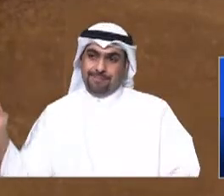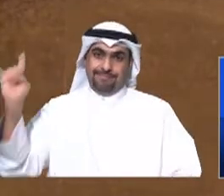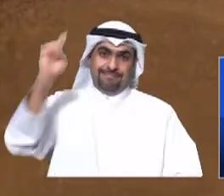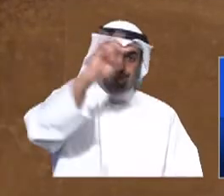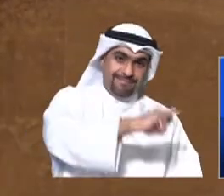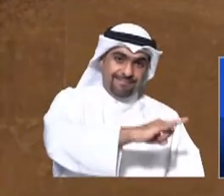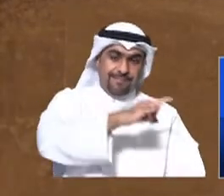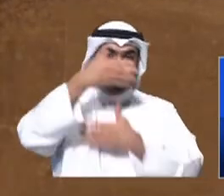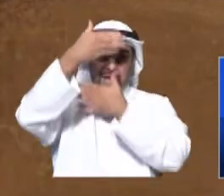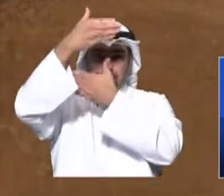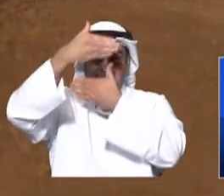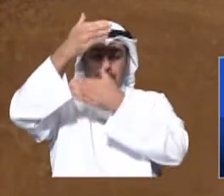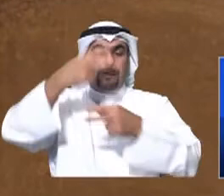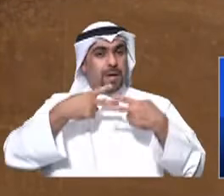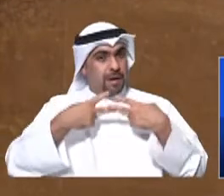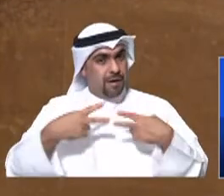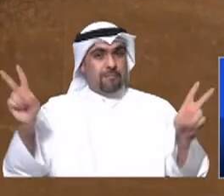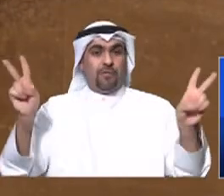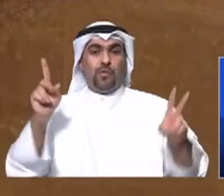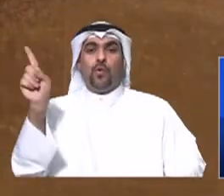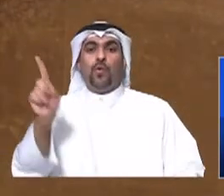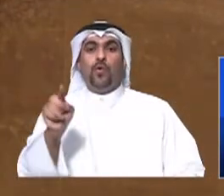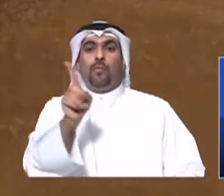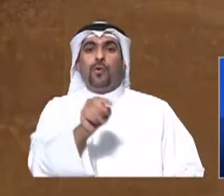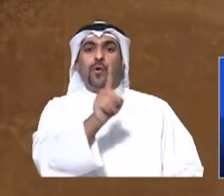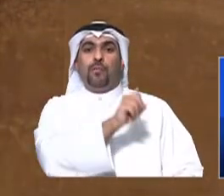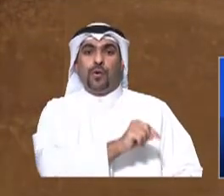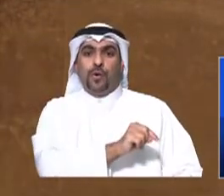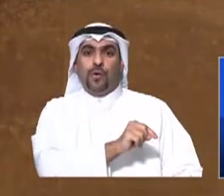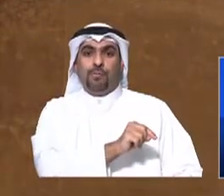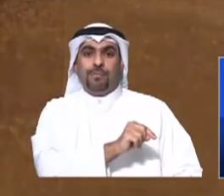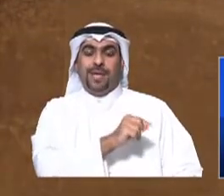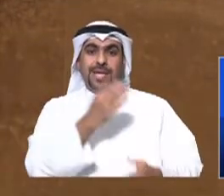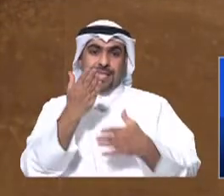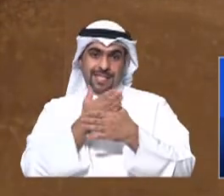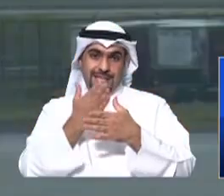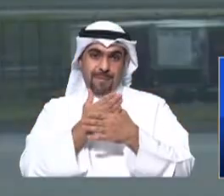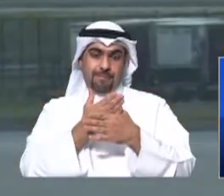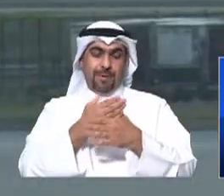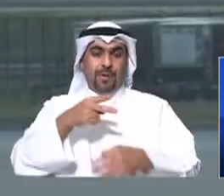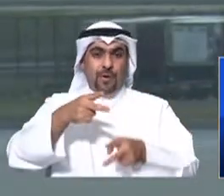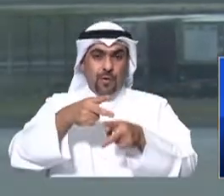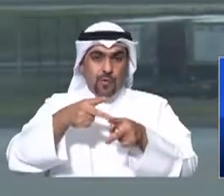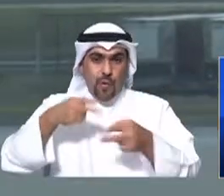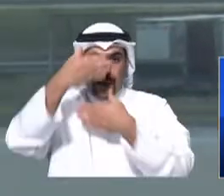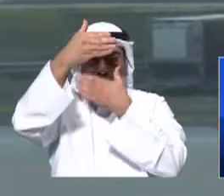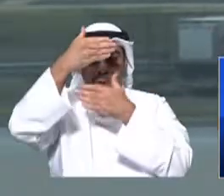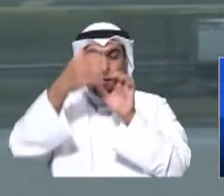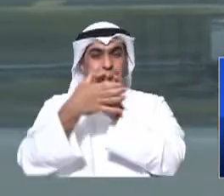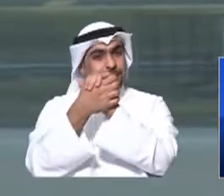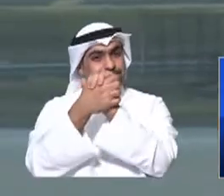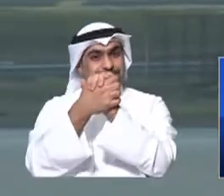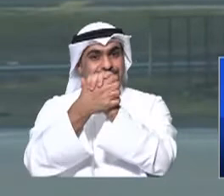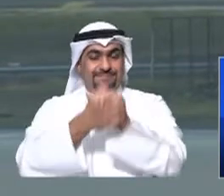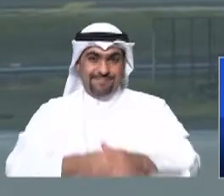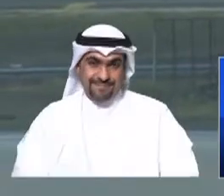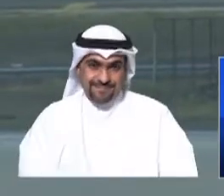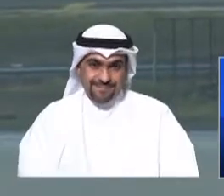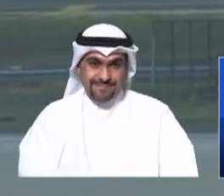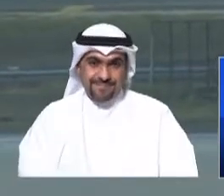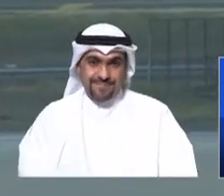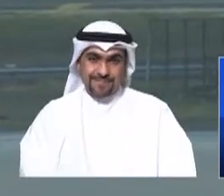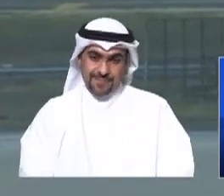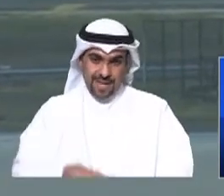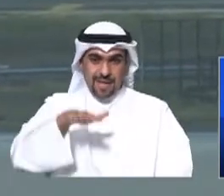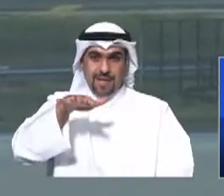الخط نعتبره سياسي أكثر ما هو اقتصادي. هو مكتب وإن كان يجسد مكانة